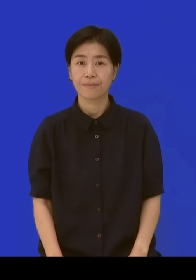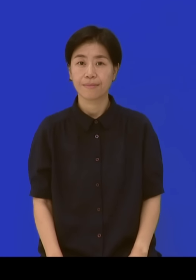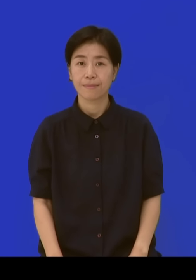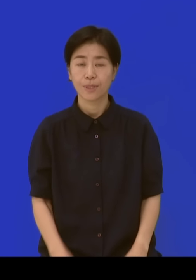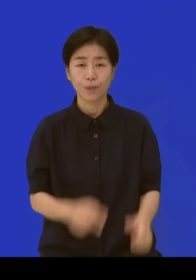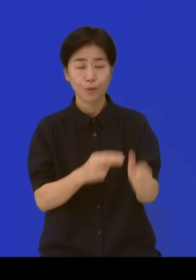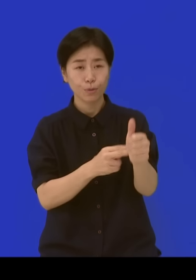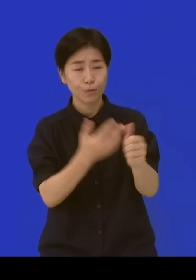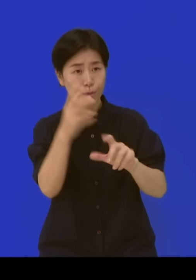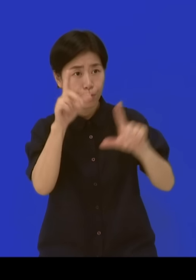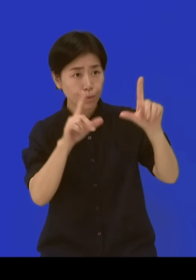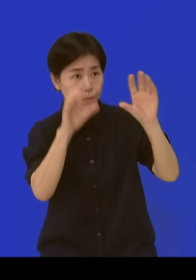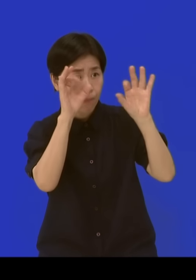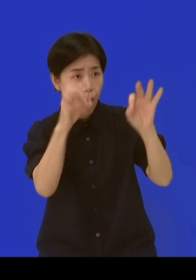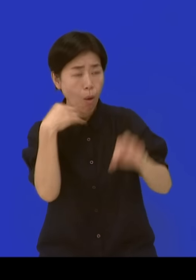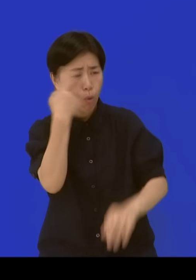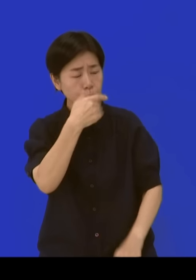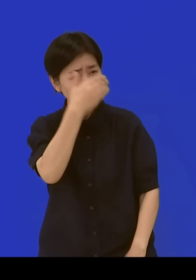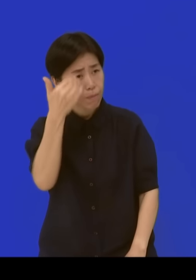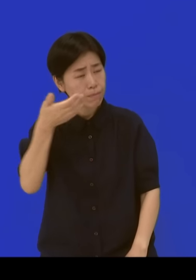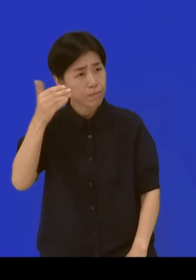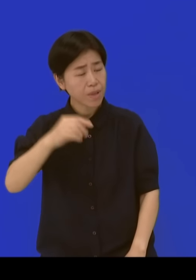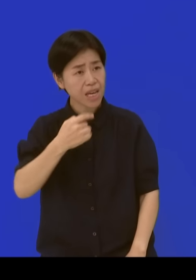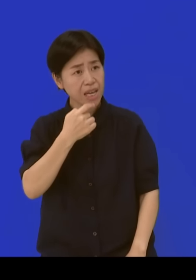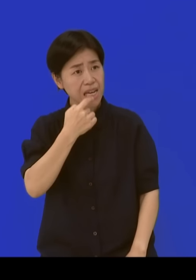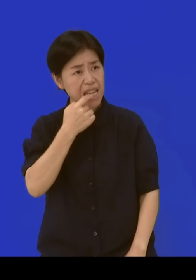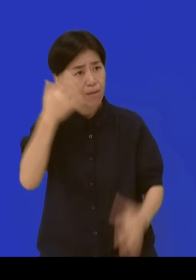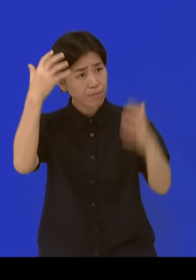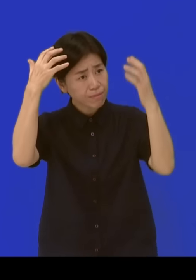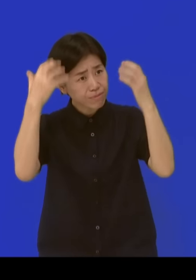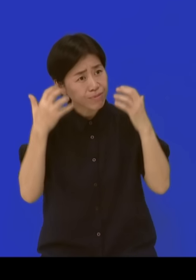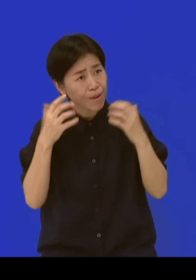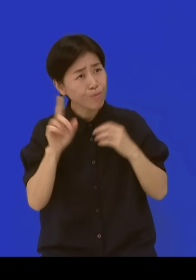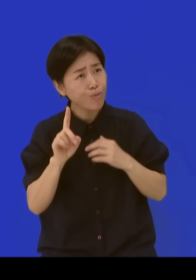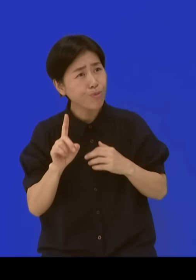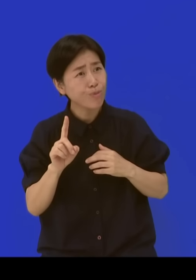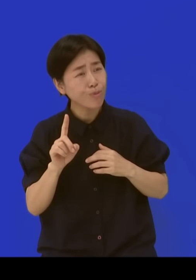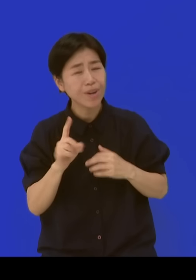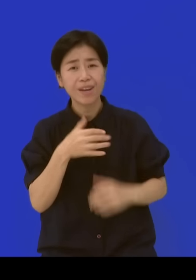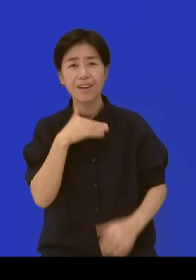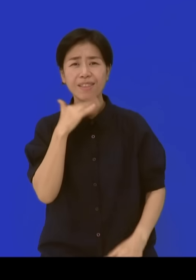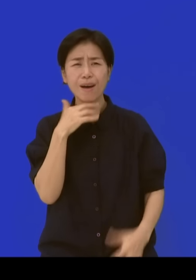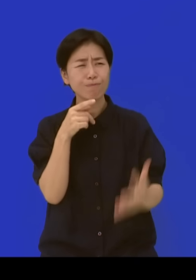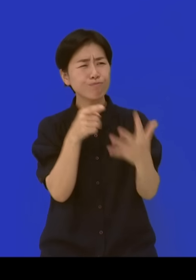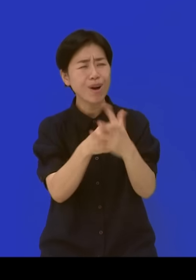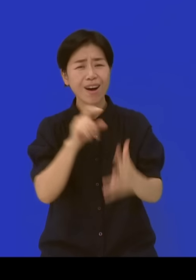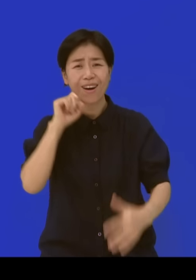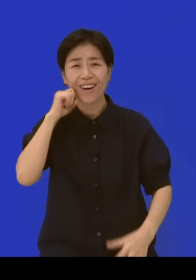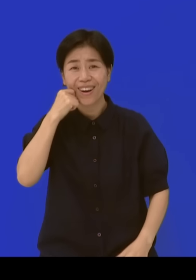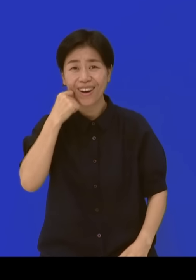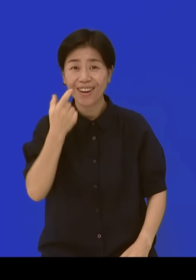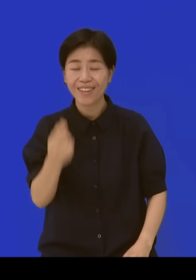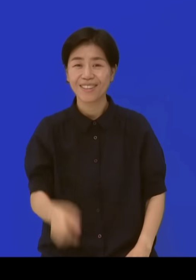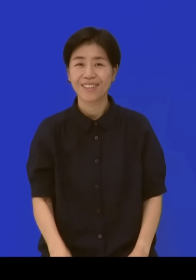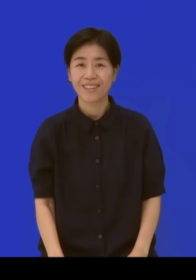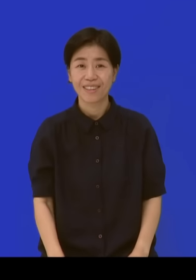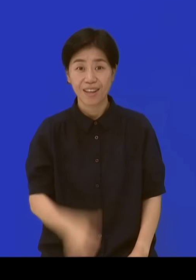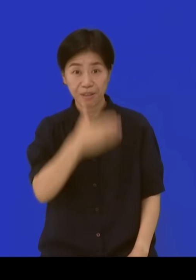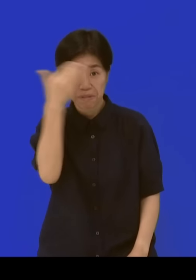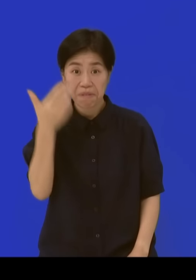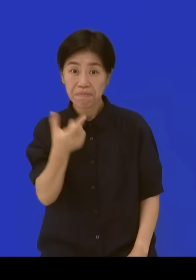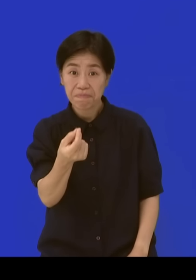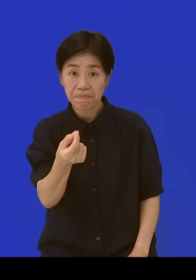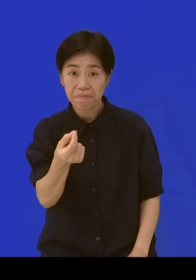교수님은 되게 젊어 보이시는데 또 머리는 삐끗하셔서 나이를 좀 가늠할 수 없는. 가늠하기가 좀 어려운데 젊으신